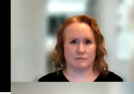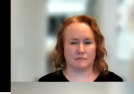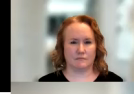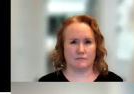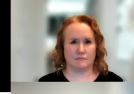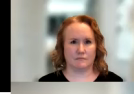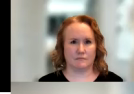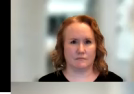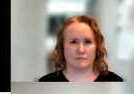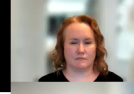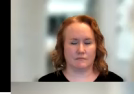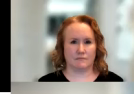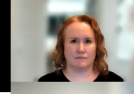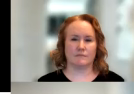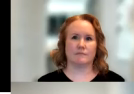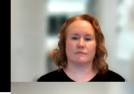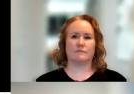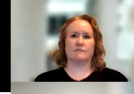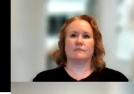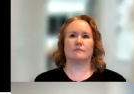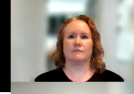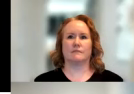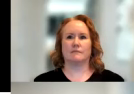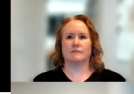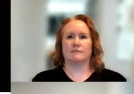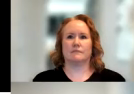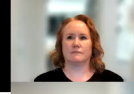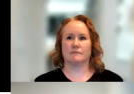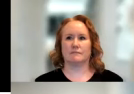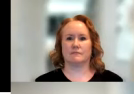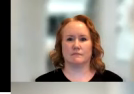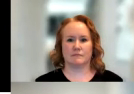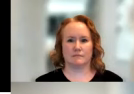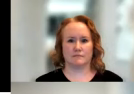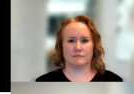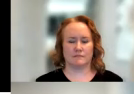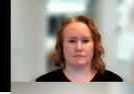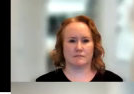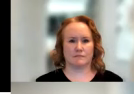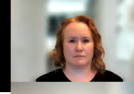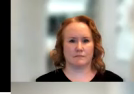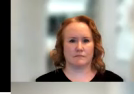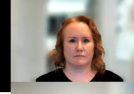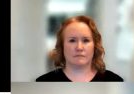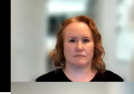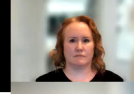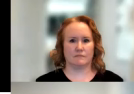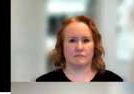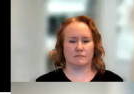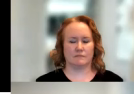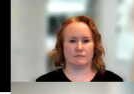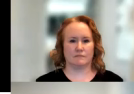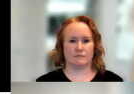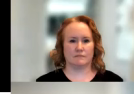Og når det gjelder instruksjoner for bruk av varen, så omfatter dette varens tilgjengelighetsfunksjoner, hvordan funksjonen skal